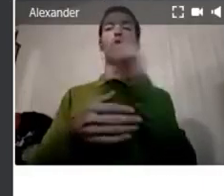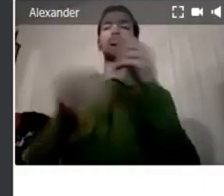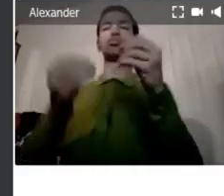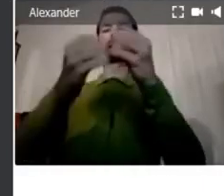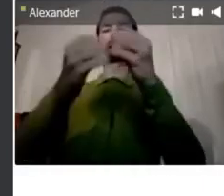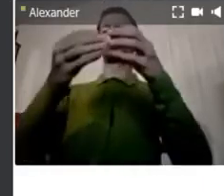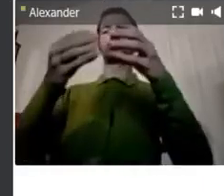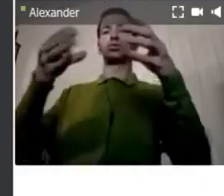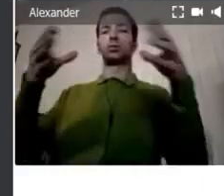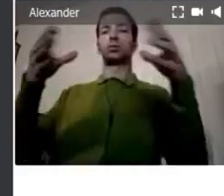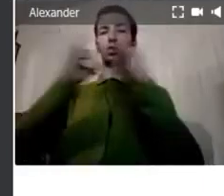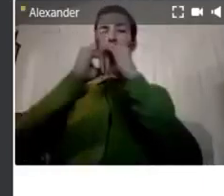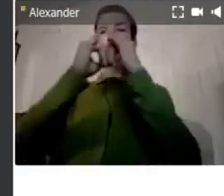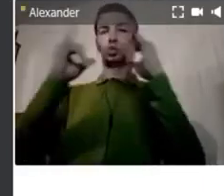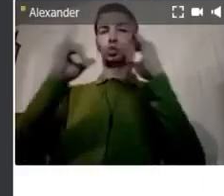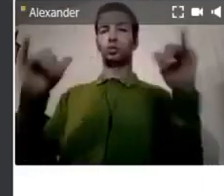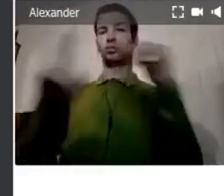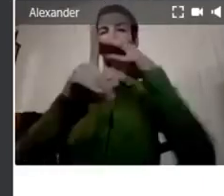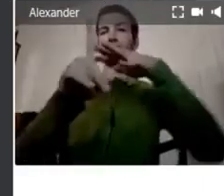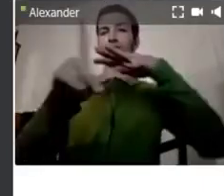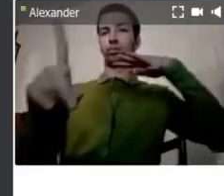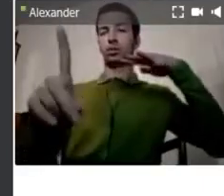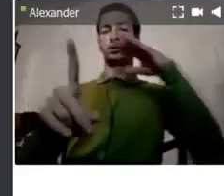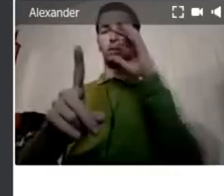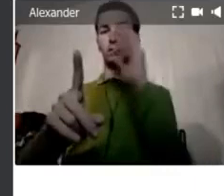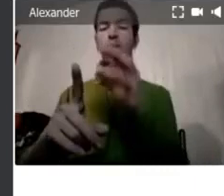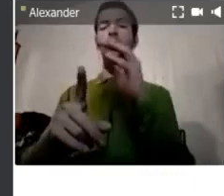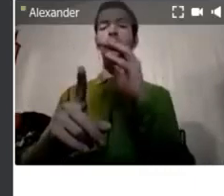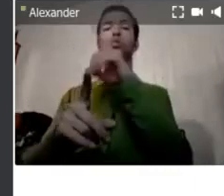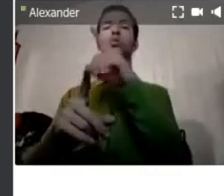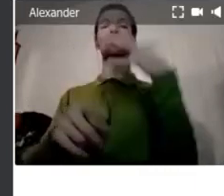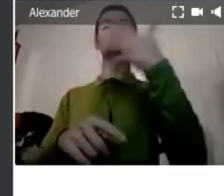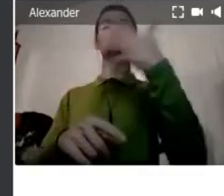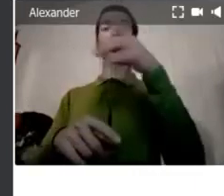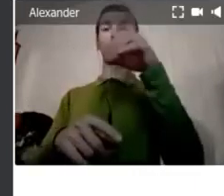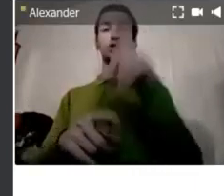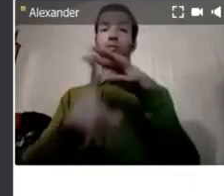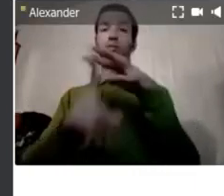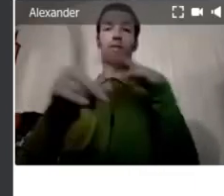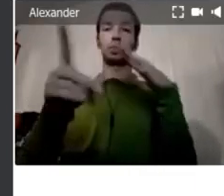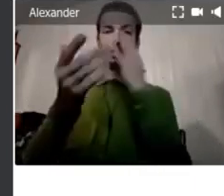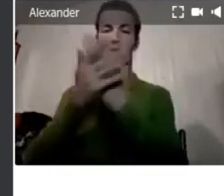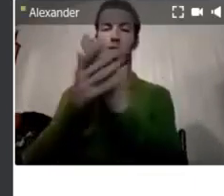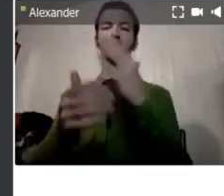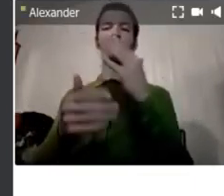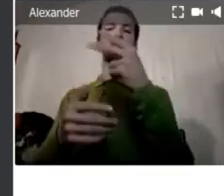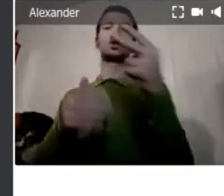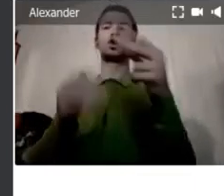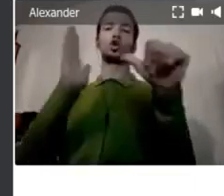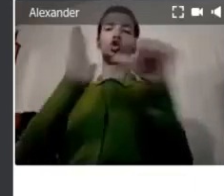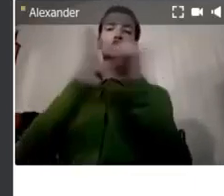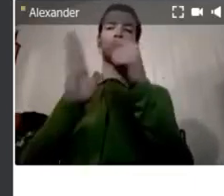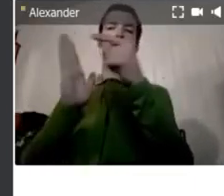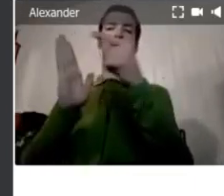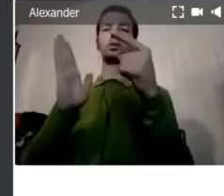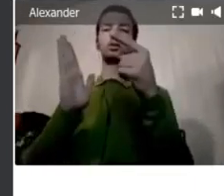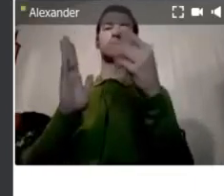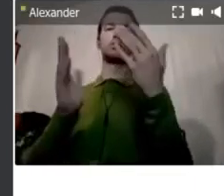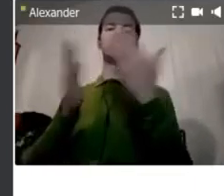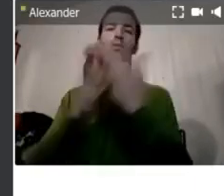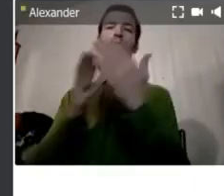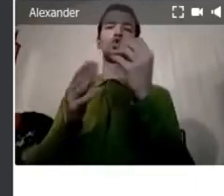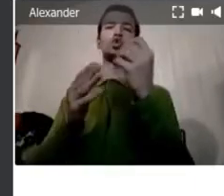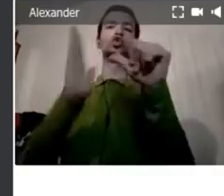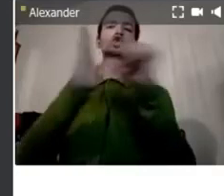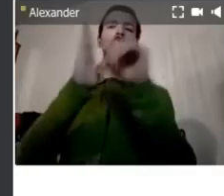То, соответственно, если у вас в двух программах плюсик, видите, там стоит, то есть можете плюсовать. А дальше